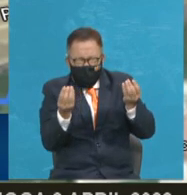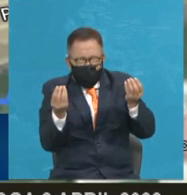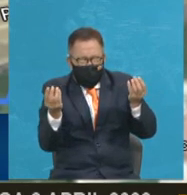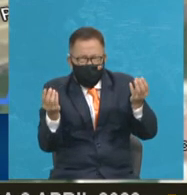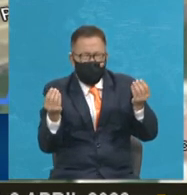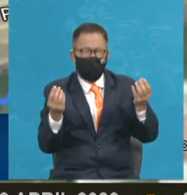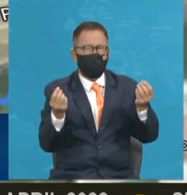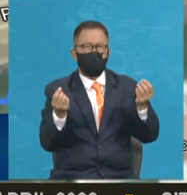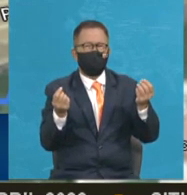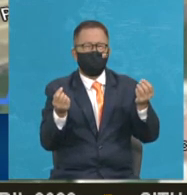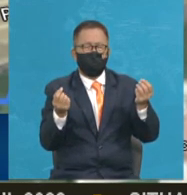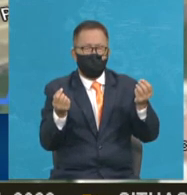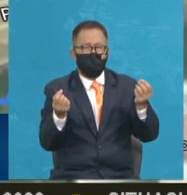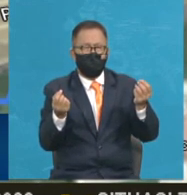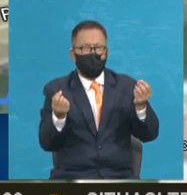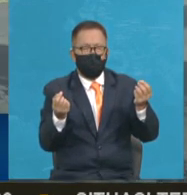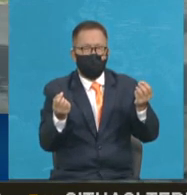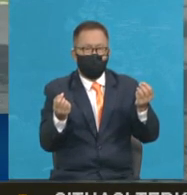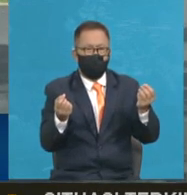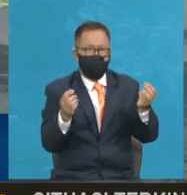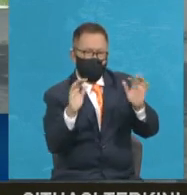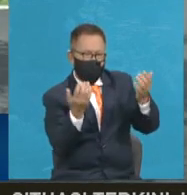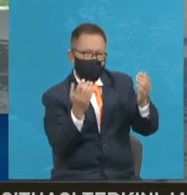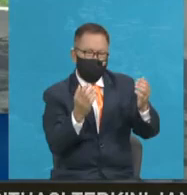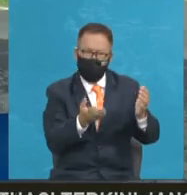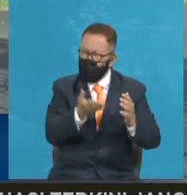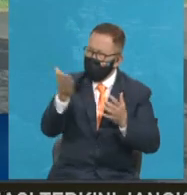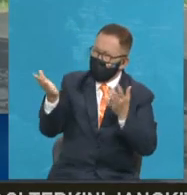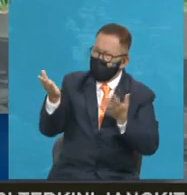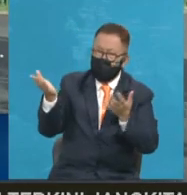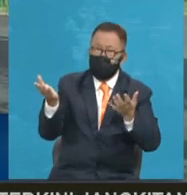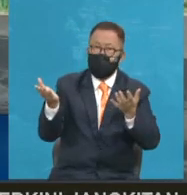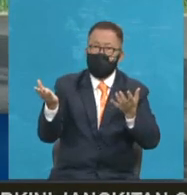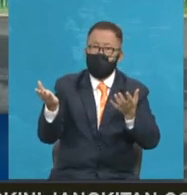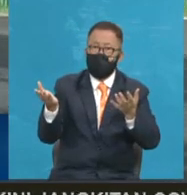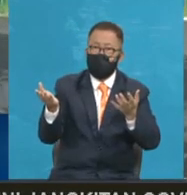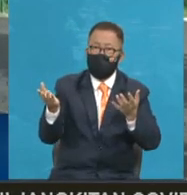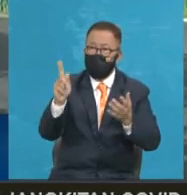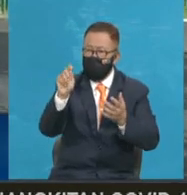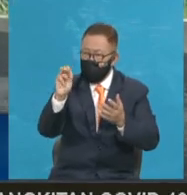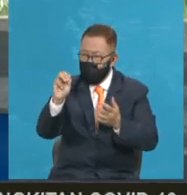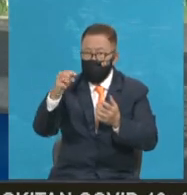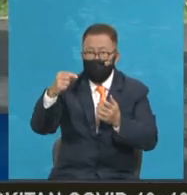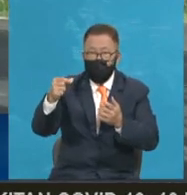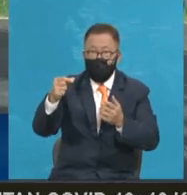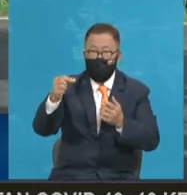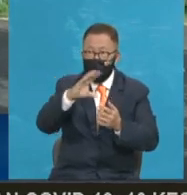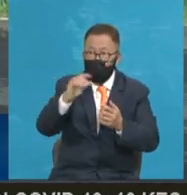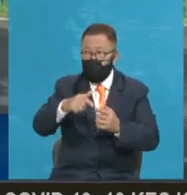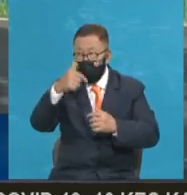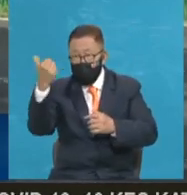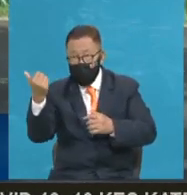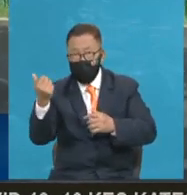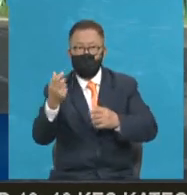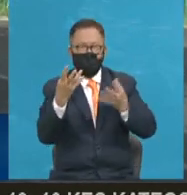sebutan yang menggalakkan nah daripada pengunjung pengunjung di daerah temburong dan juga daerah-daerah lain